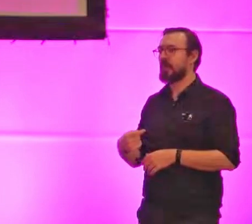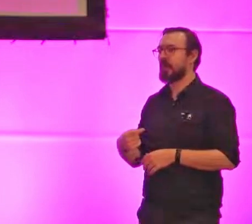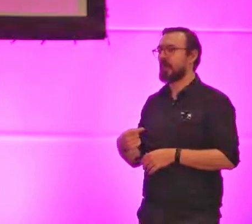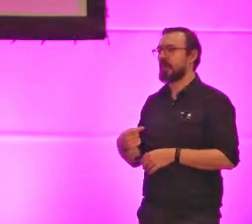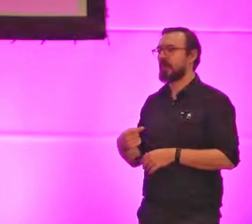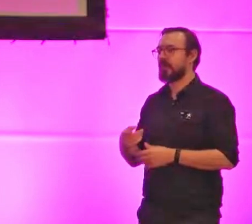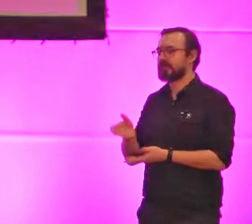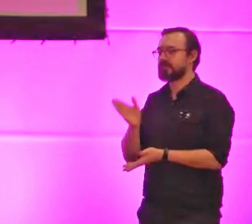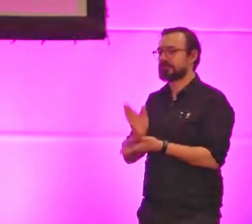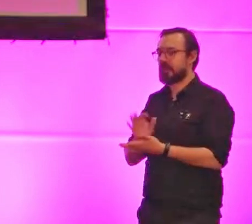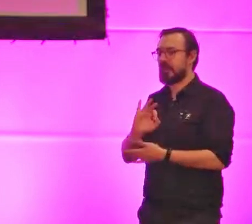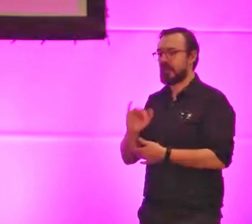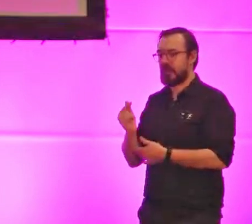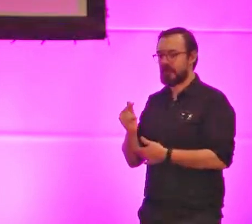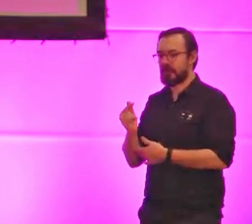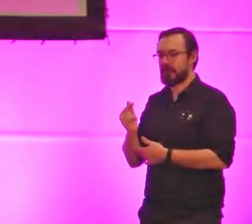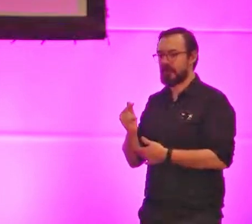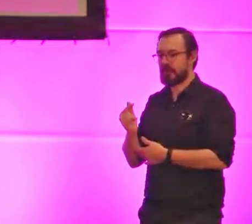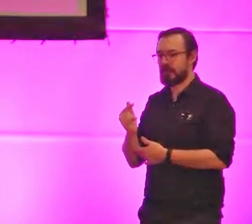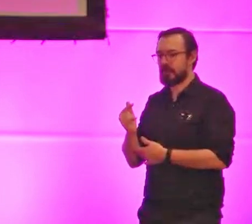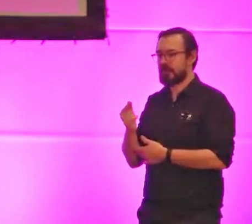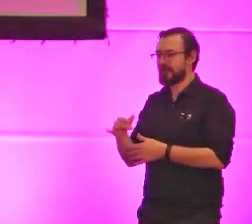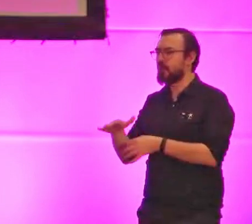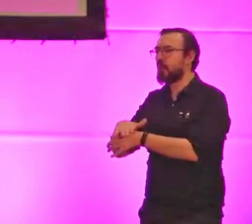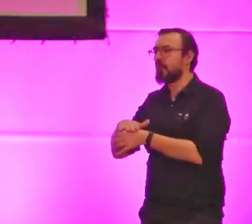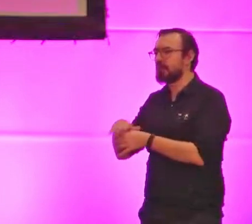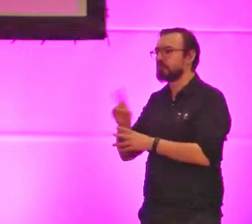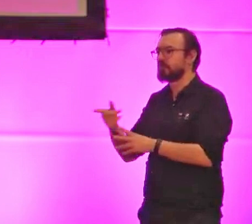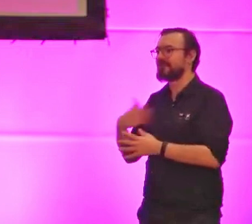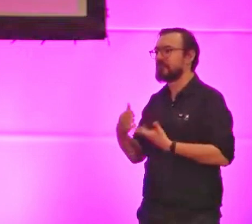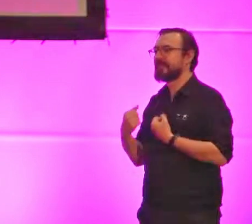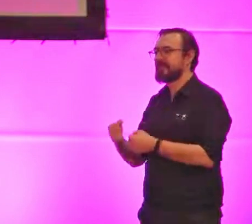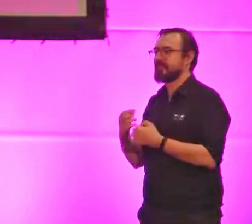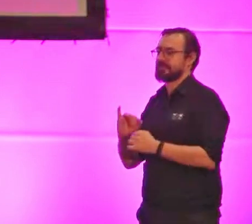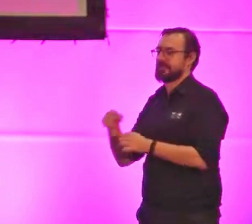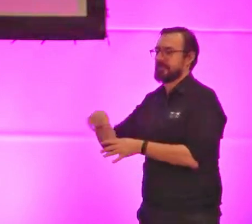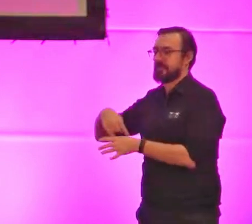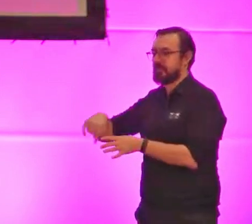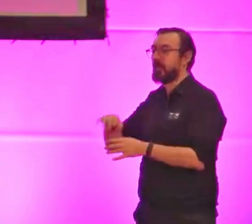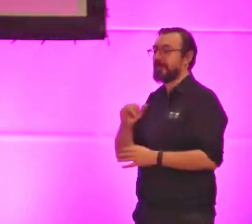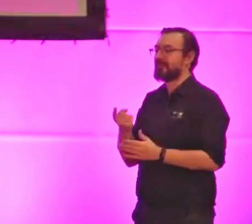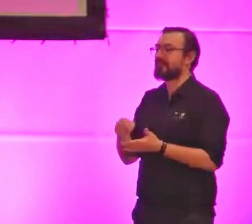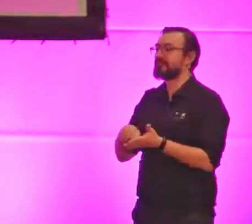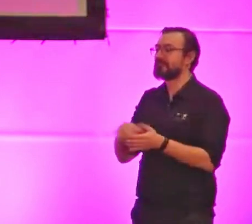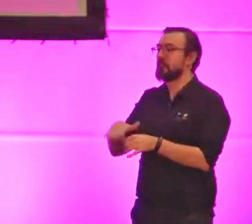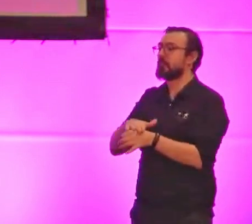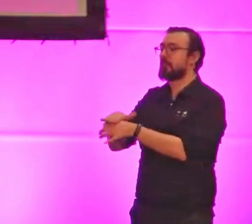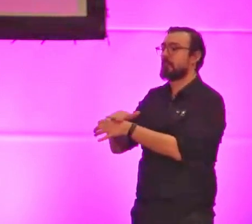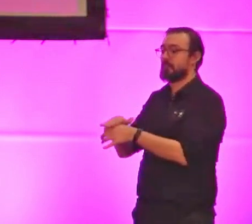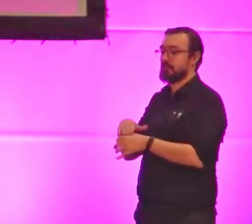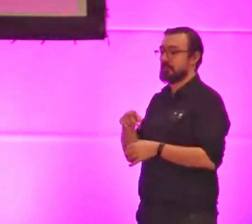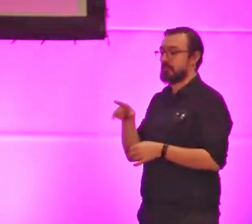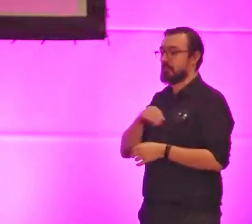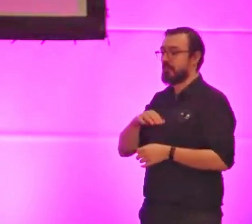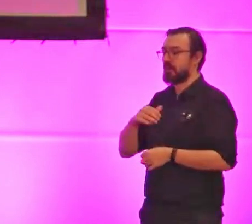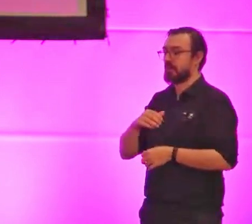att säkerhet i en mängd områden där de vill driva verksamhet. I vissa områden hade